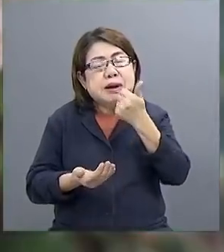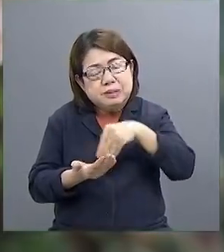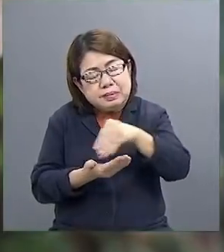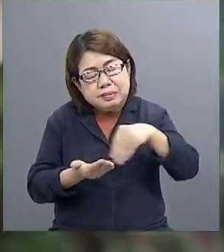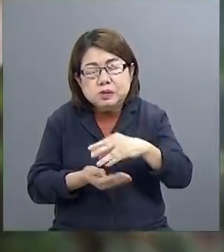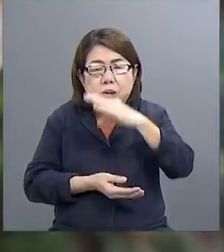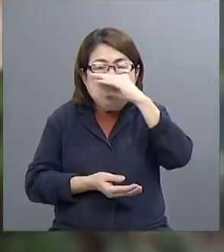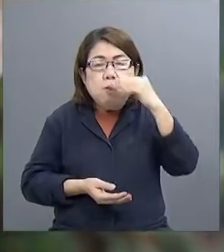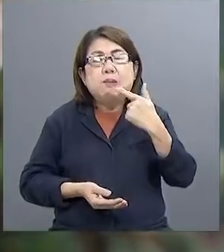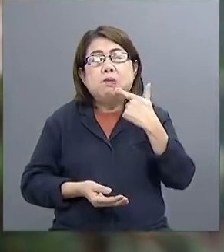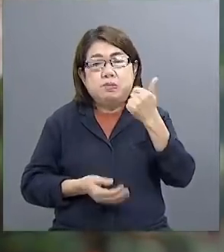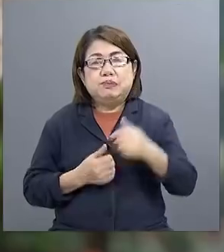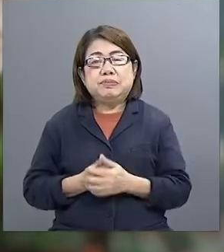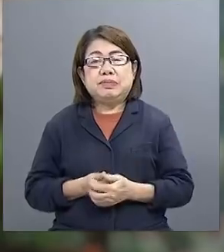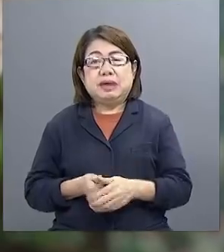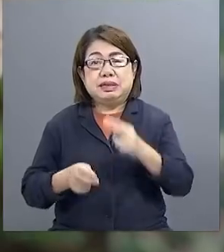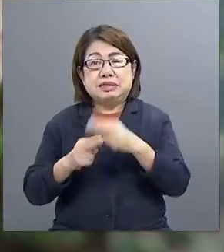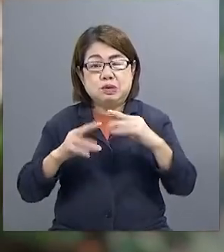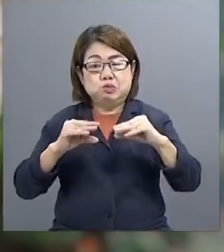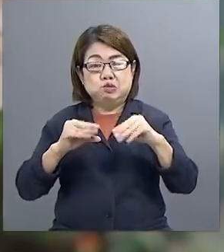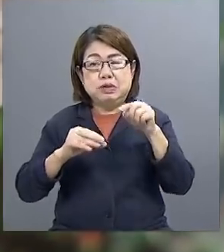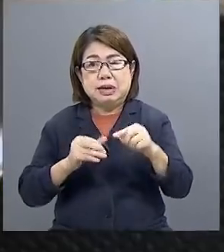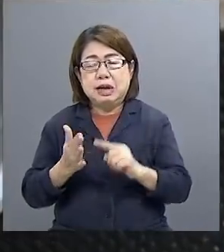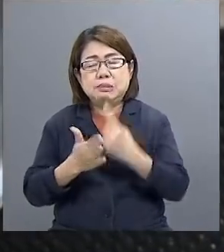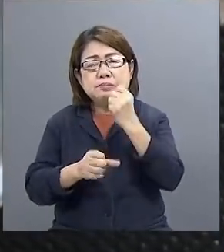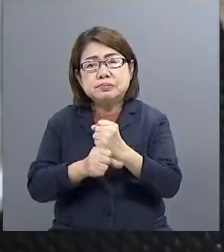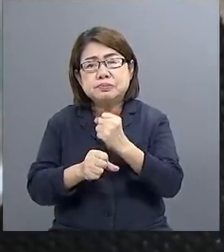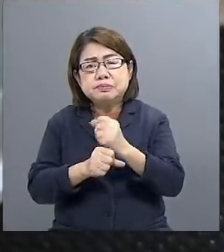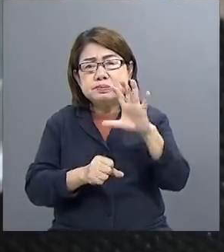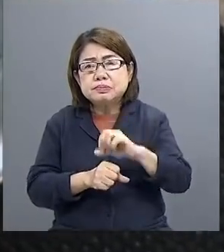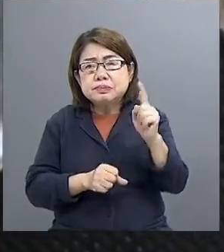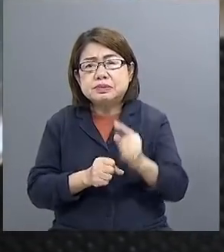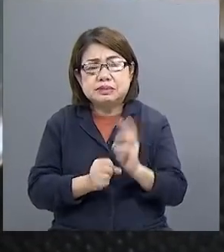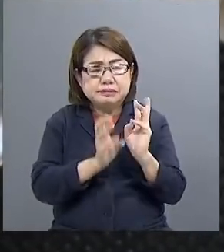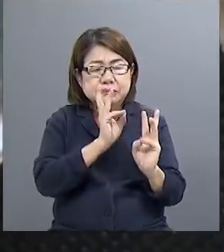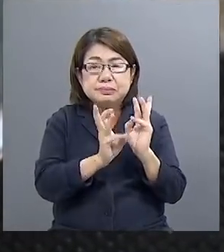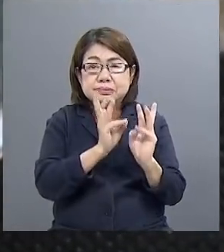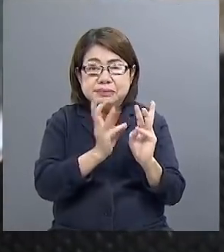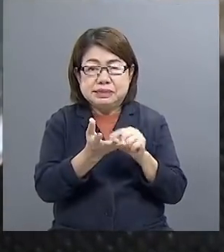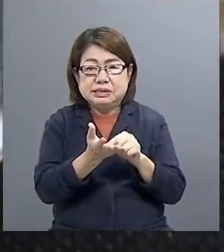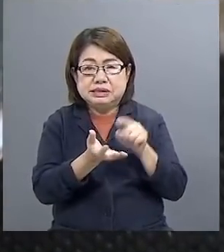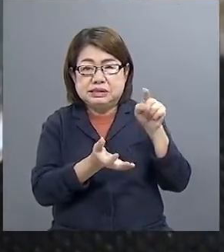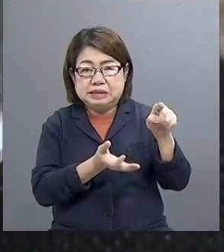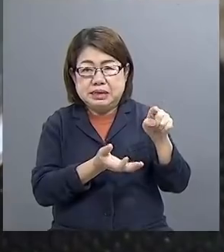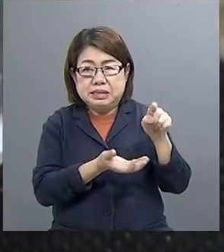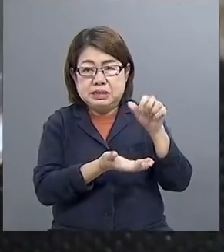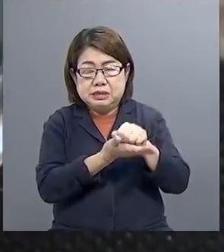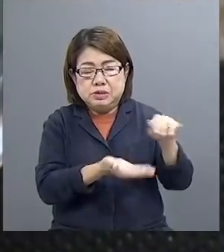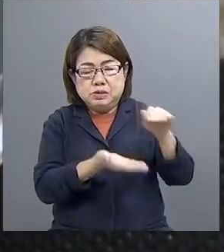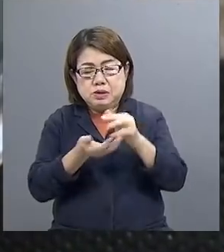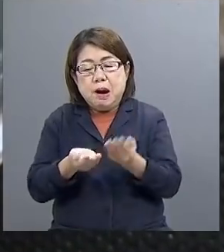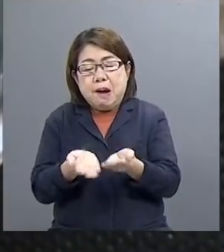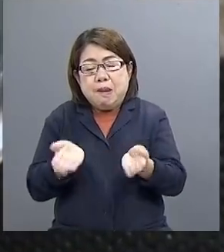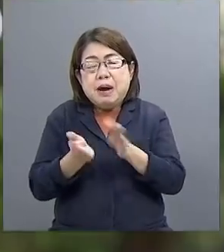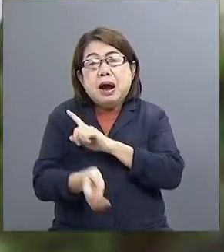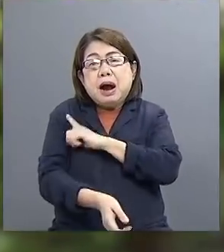โอ้โอ๋เอ๋วเริ่มต้นการทำด้วยการนำเมล็ดโอ้เองที่สั่งซื้อมาใส่ผ้าขาวบางพร้อมซักขยี้